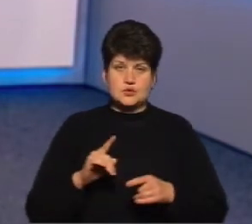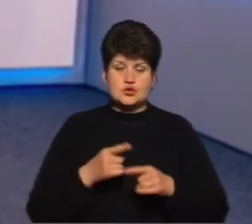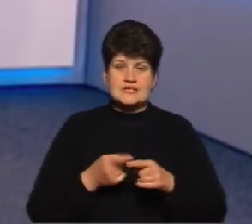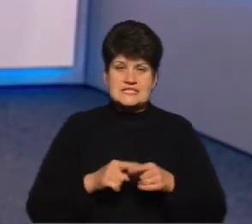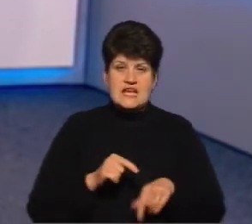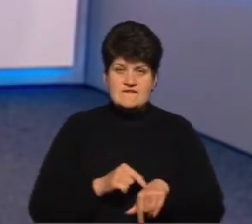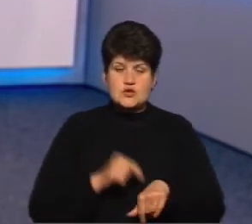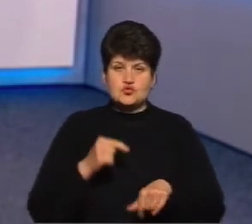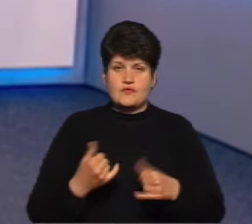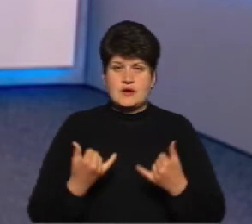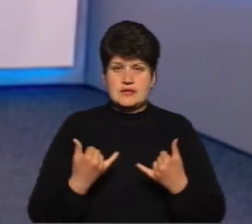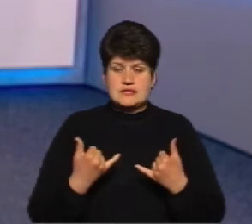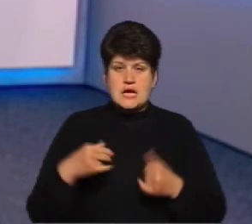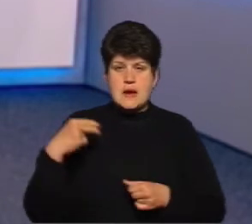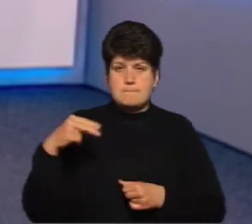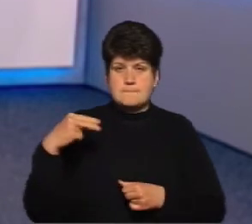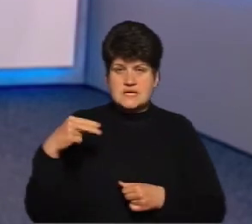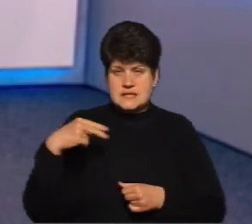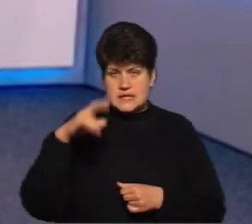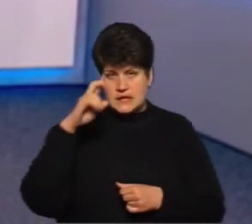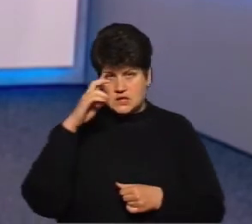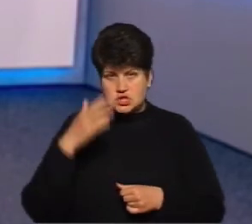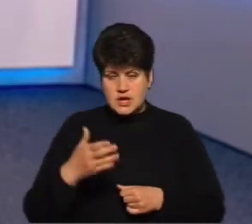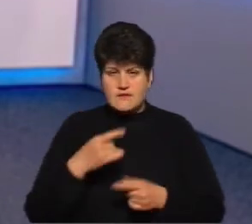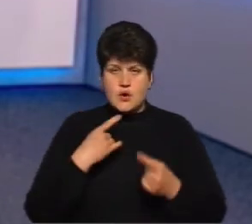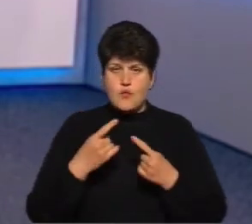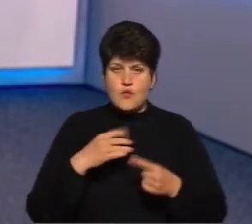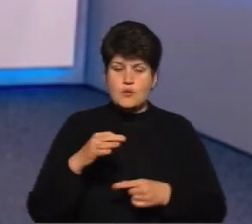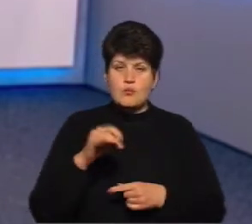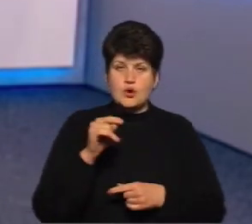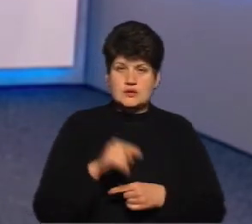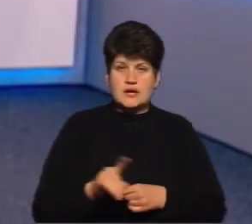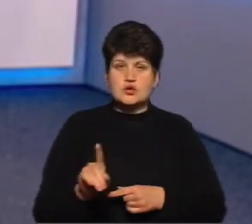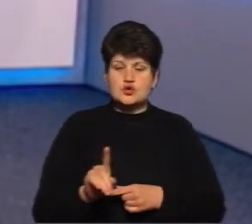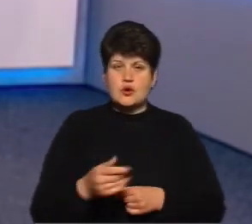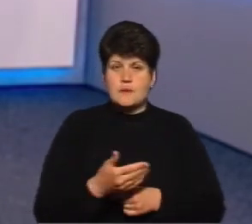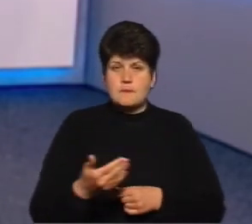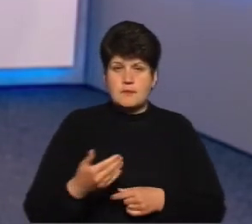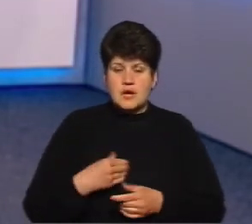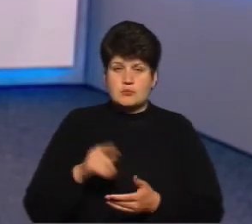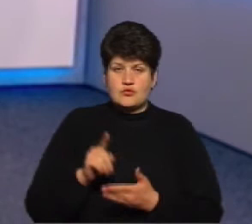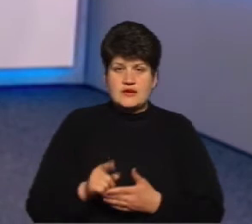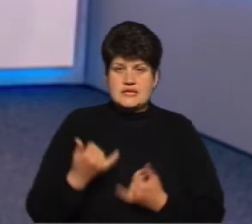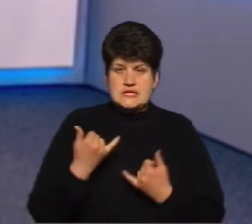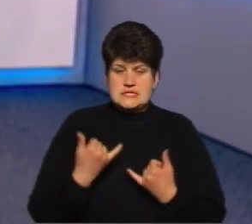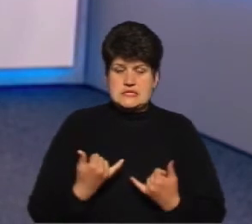і президент держави, говорить про те, що ми повинні зараз як